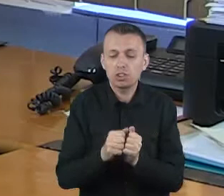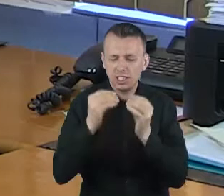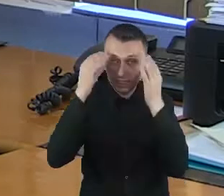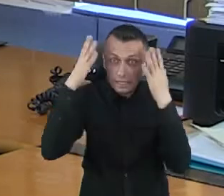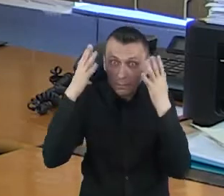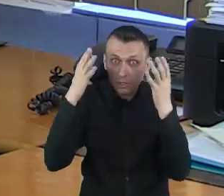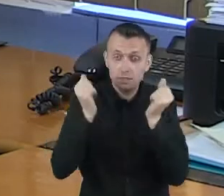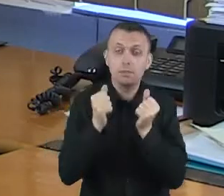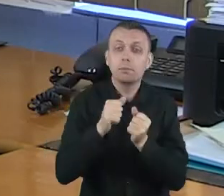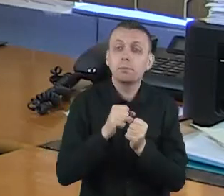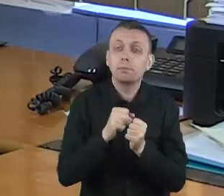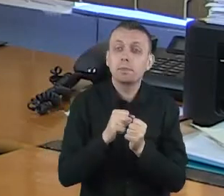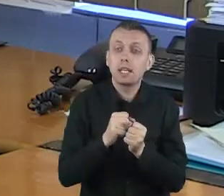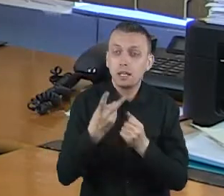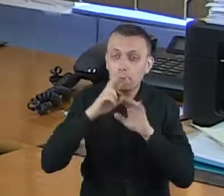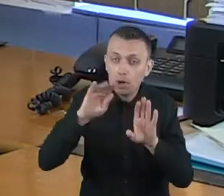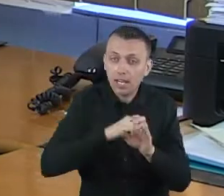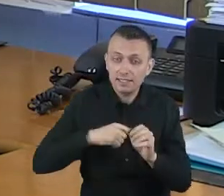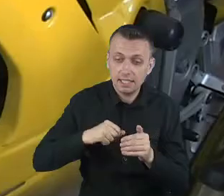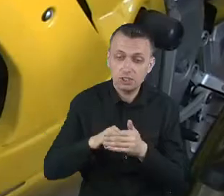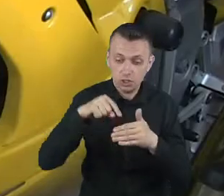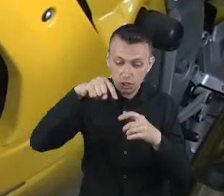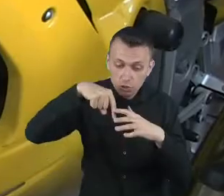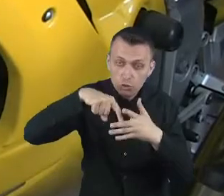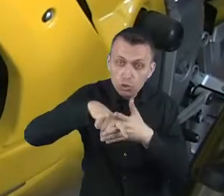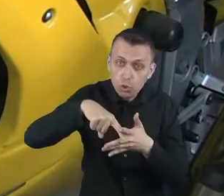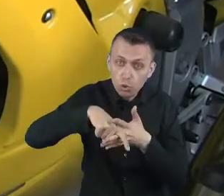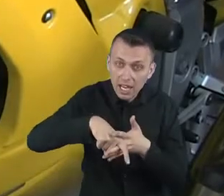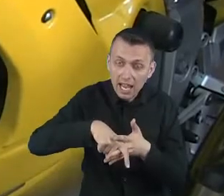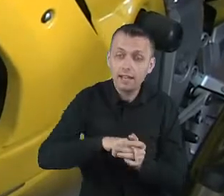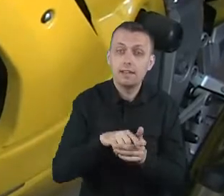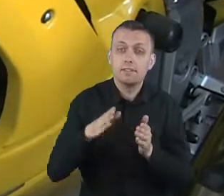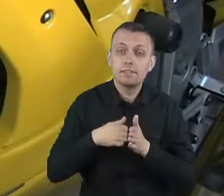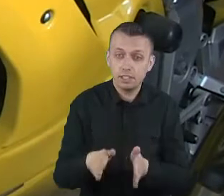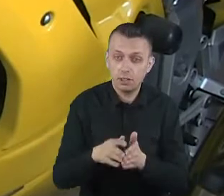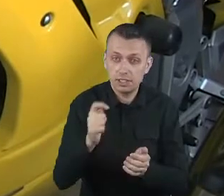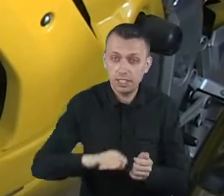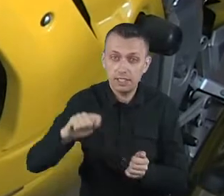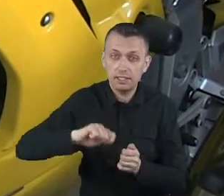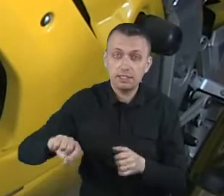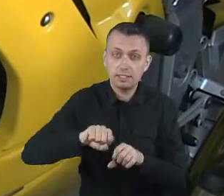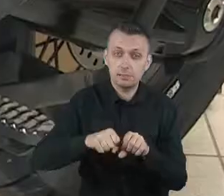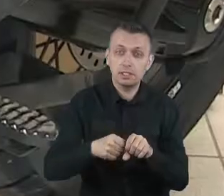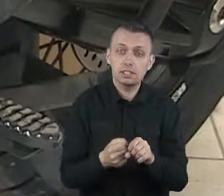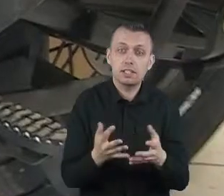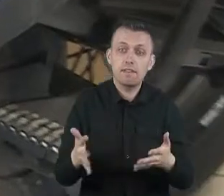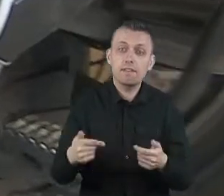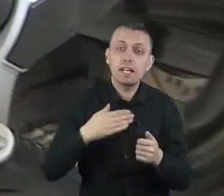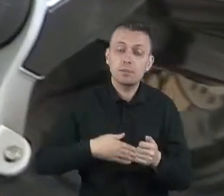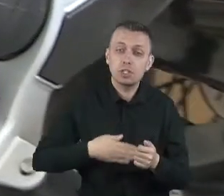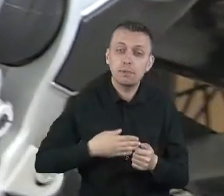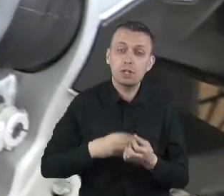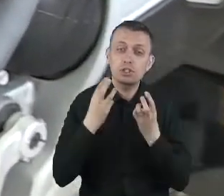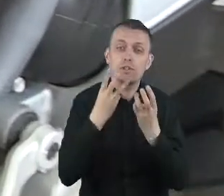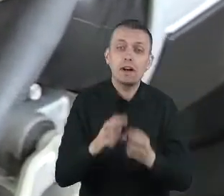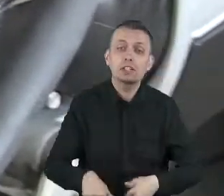spowodować duże zagrożenie i może doprowadzić do tego, że będziemy mieli zdarzenie drogowe. Jazda motocyklem sprawia wiele przyjemności. Ważne